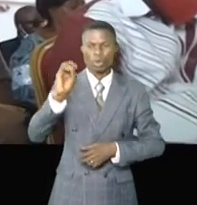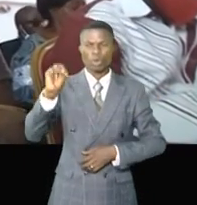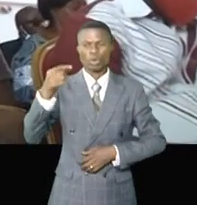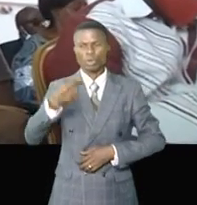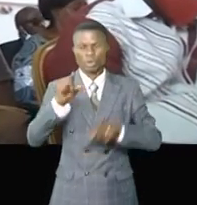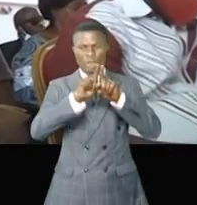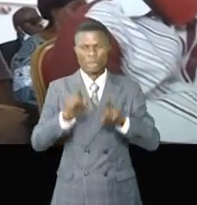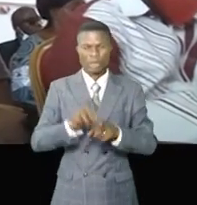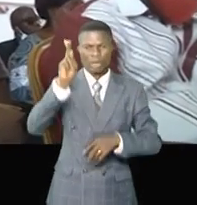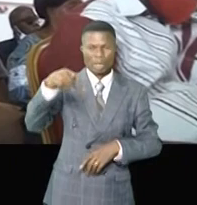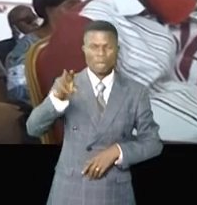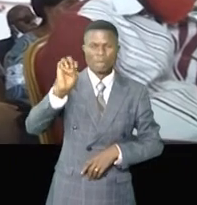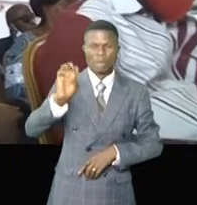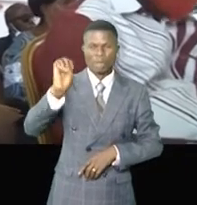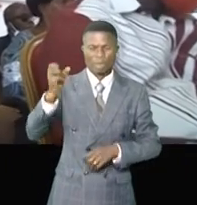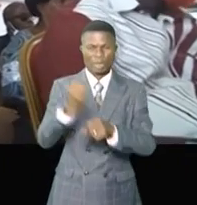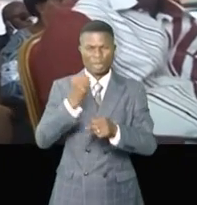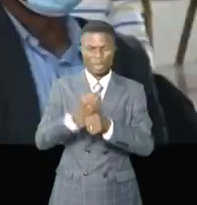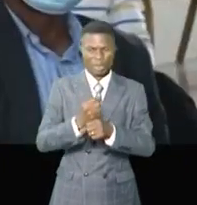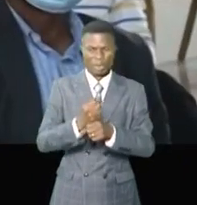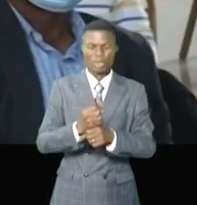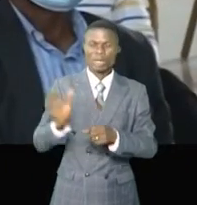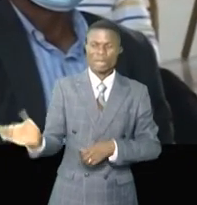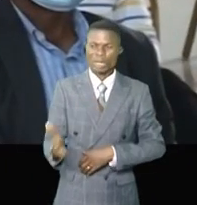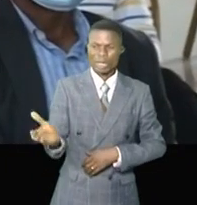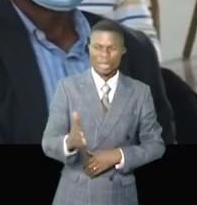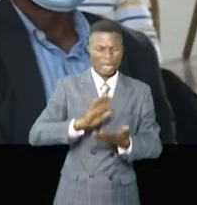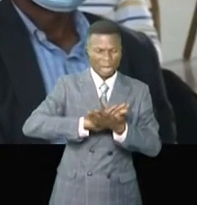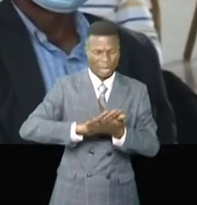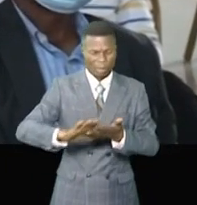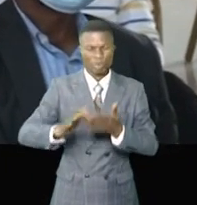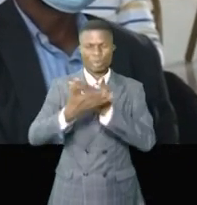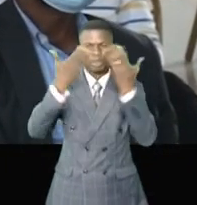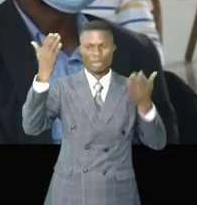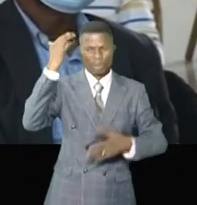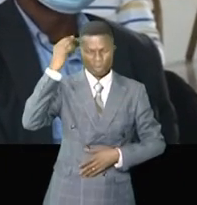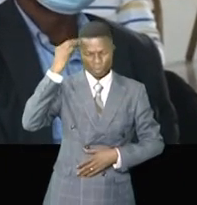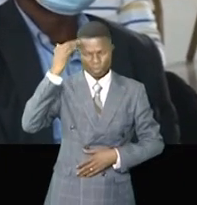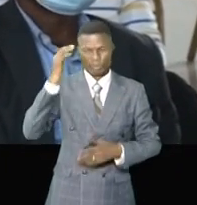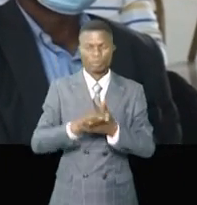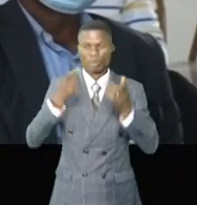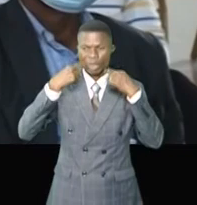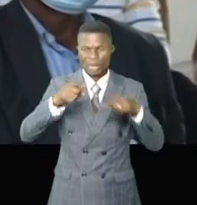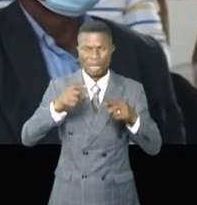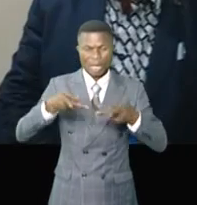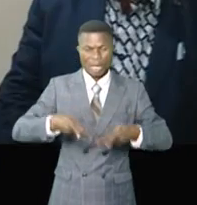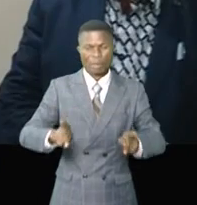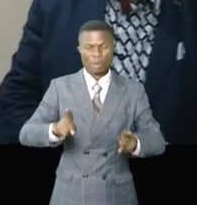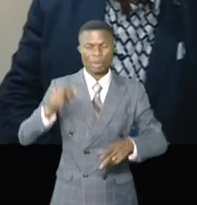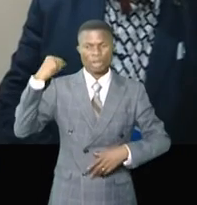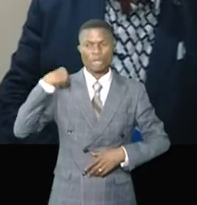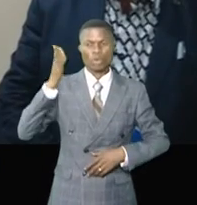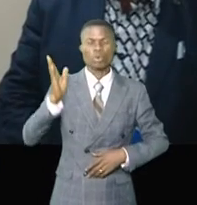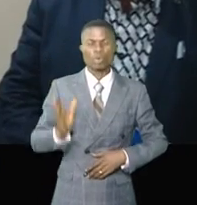ainsi que les PME œuvrant dans le secteur de l'assainissement et embellissement. J'ai d'ores et déjà annoncé, sur instruction du gouverneur également,